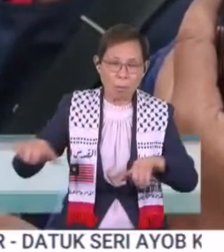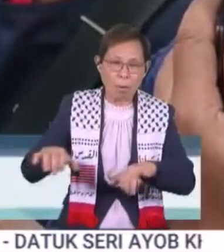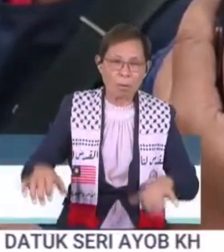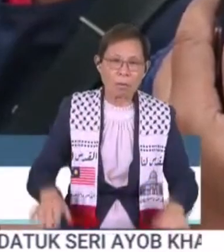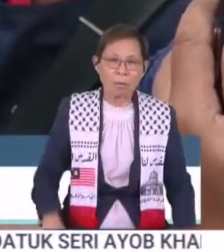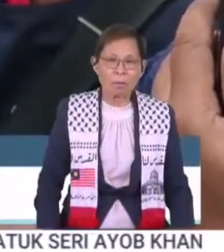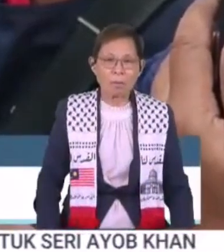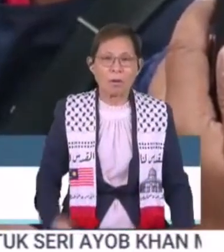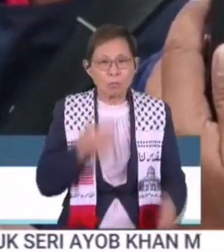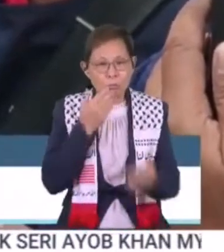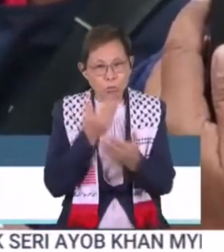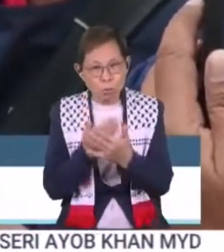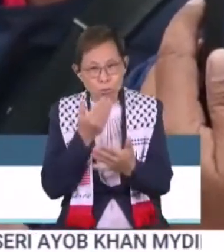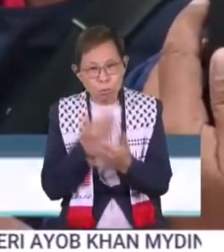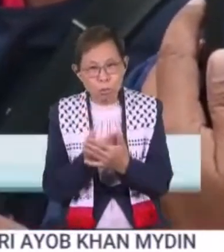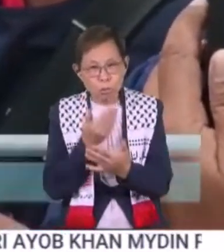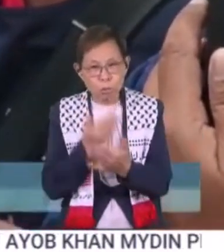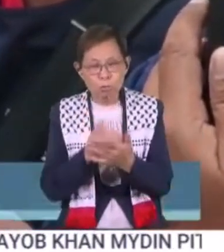dij